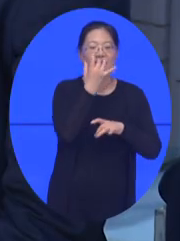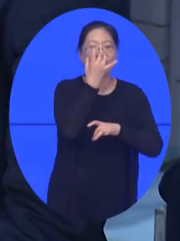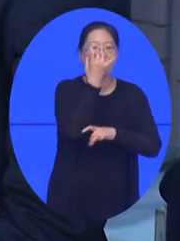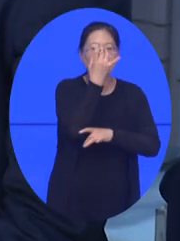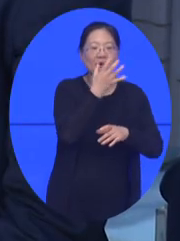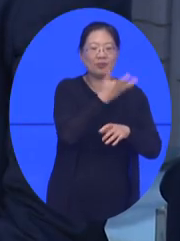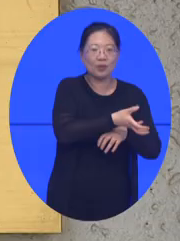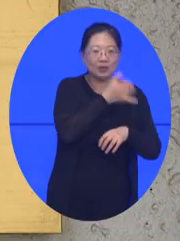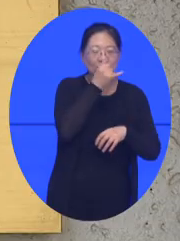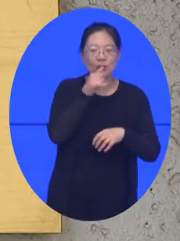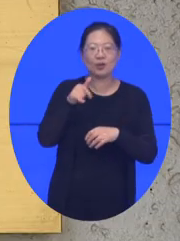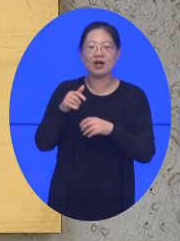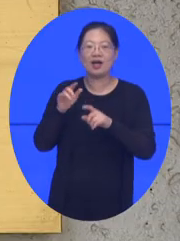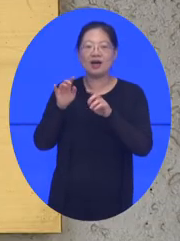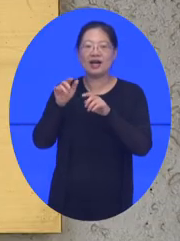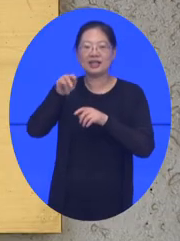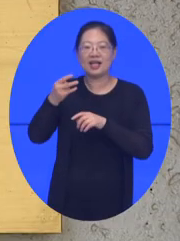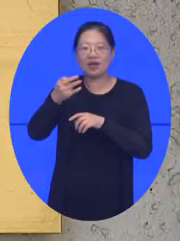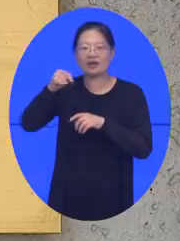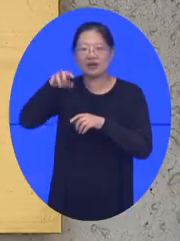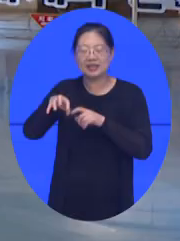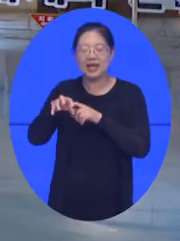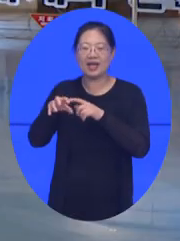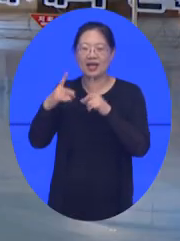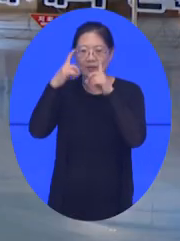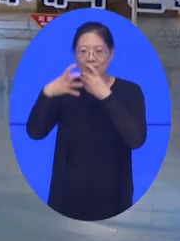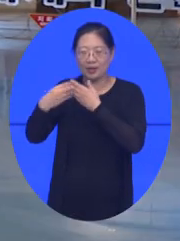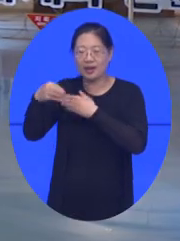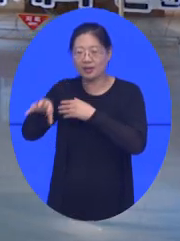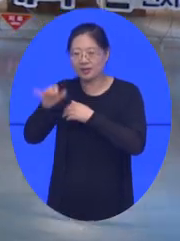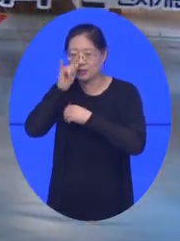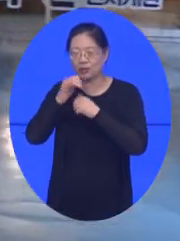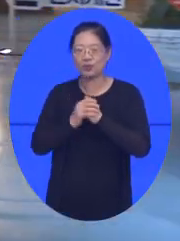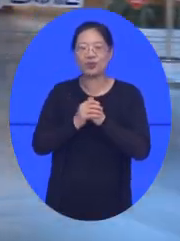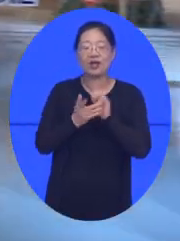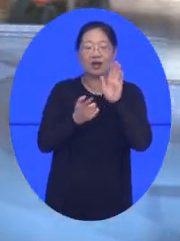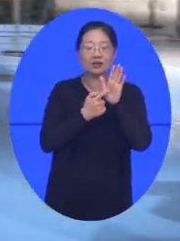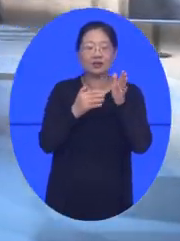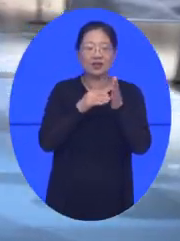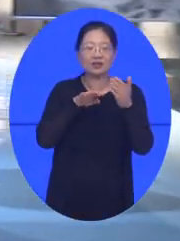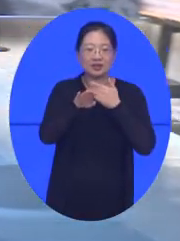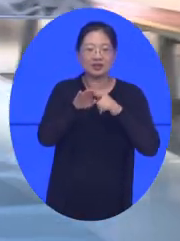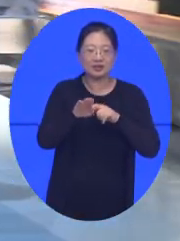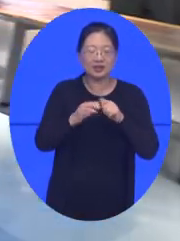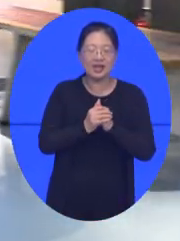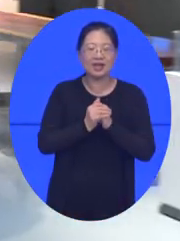그리브스에 전시될 예정. 전시가 끝나면 민간에 개방돼 파주 임진각 평화